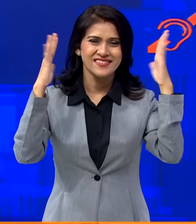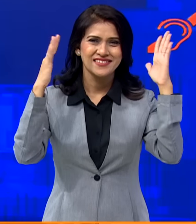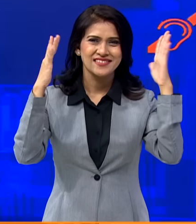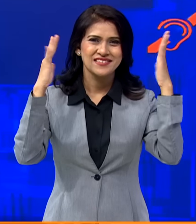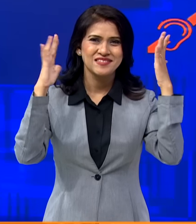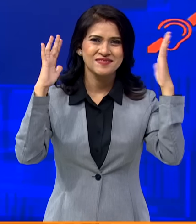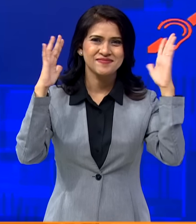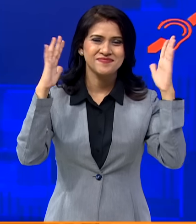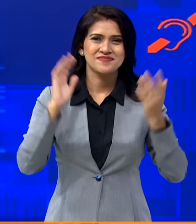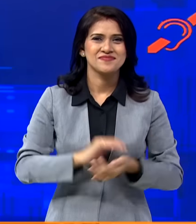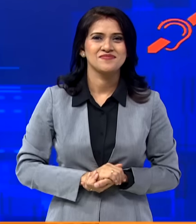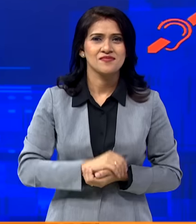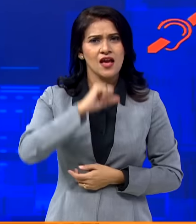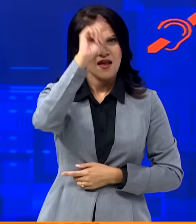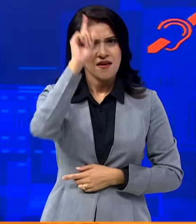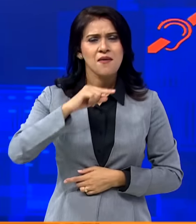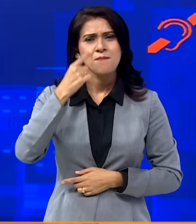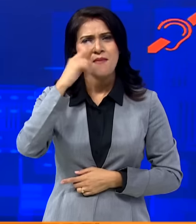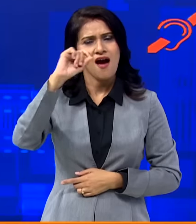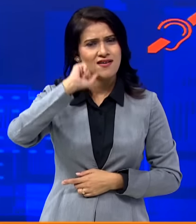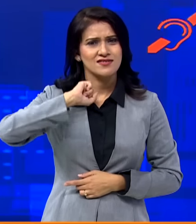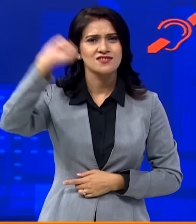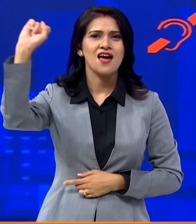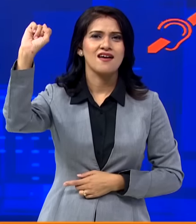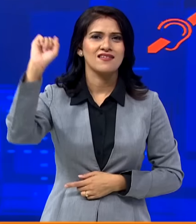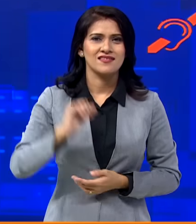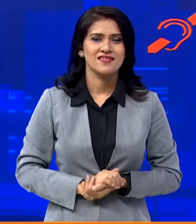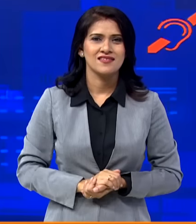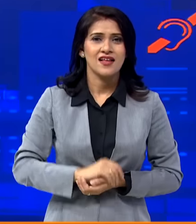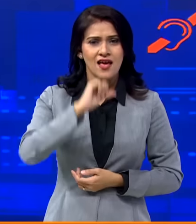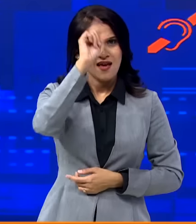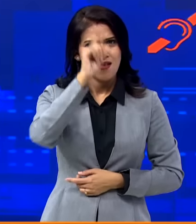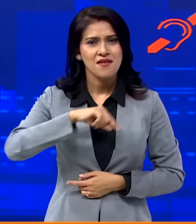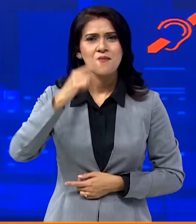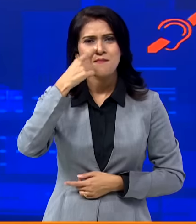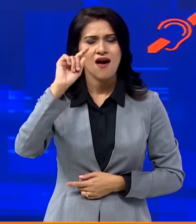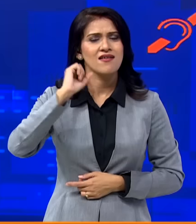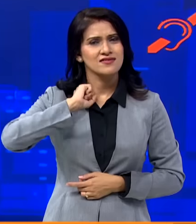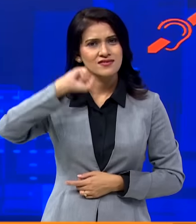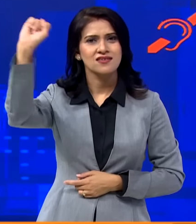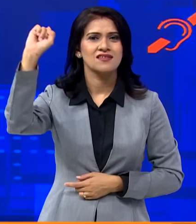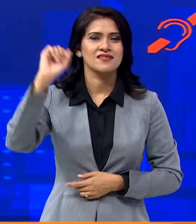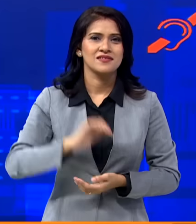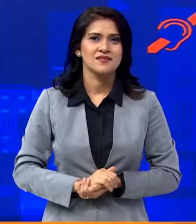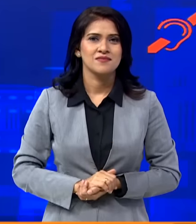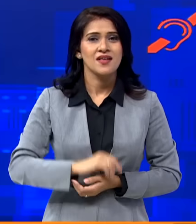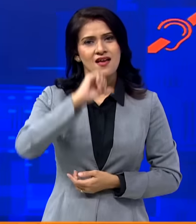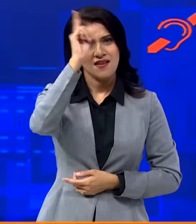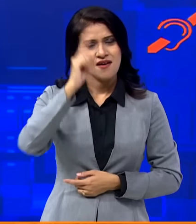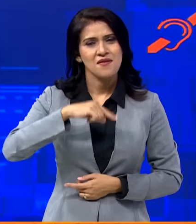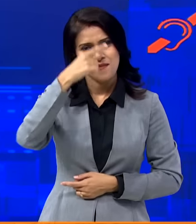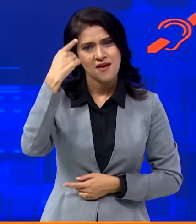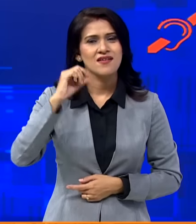है भारत माता की भारत माता की भारत माता